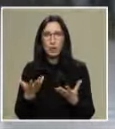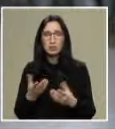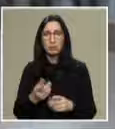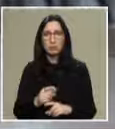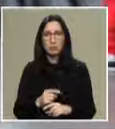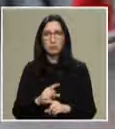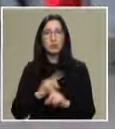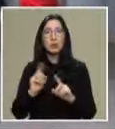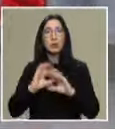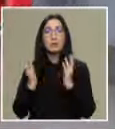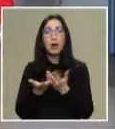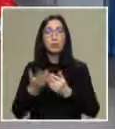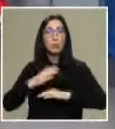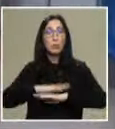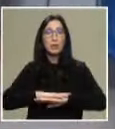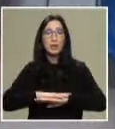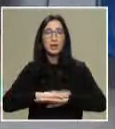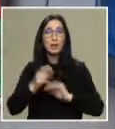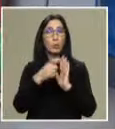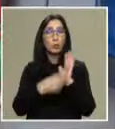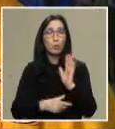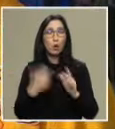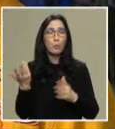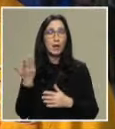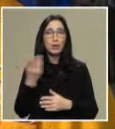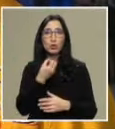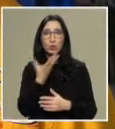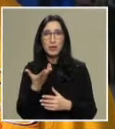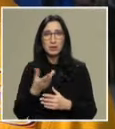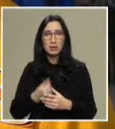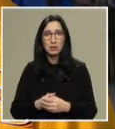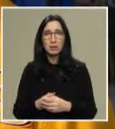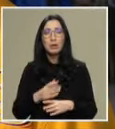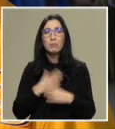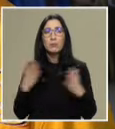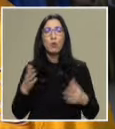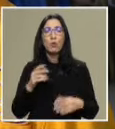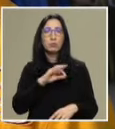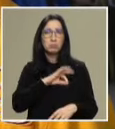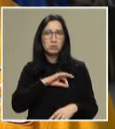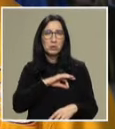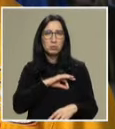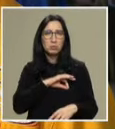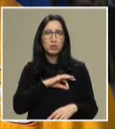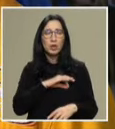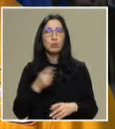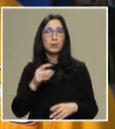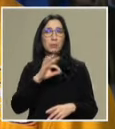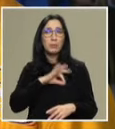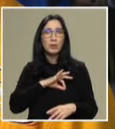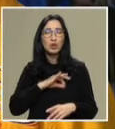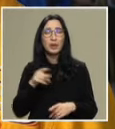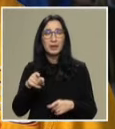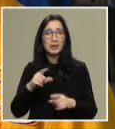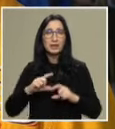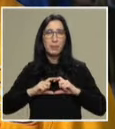Изобщо цялостно поведение и протокол бяха чудесни при тях. И много заслужено така спечелиха